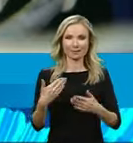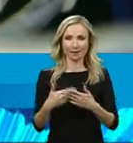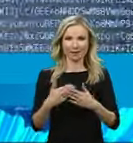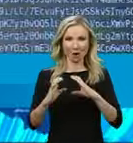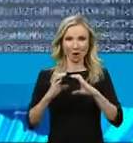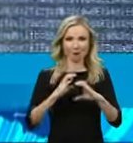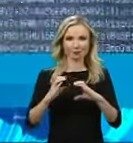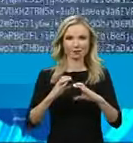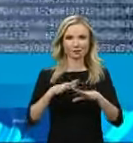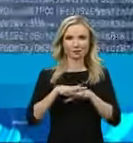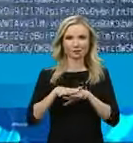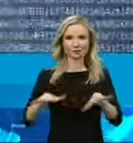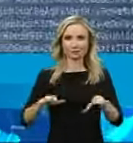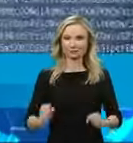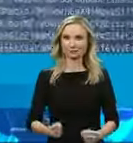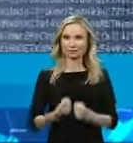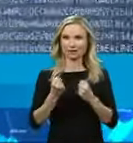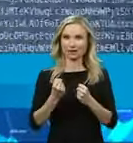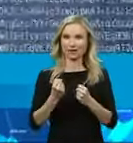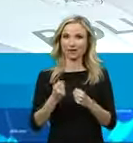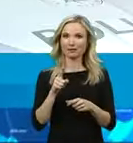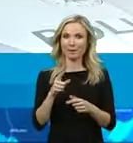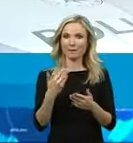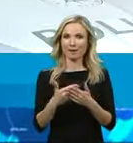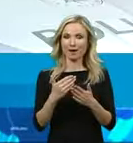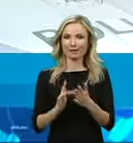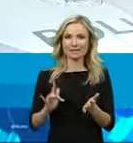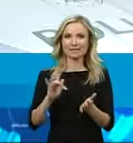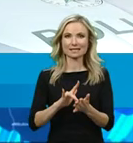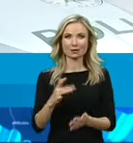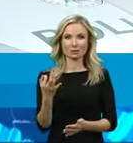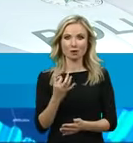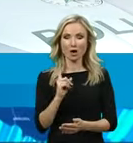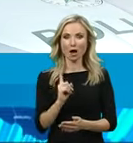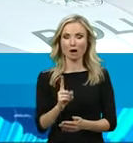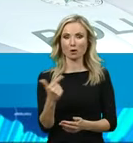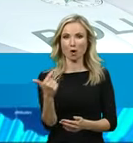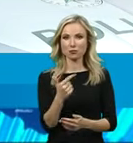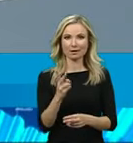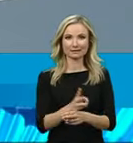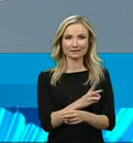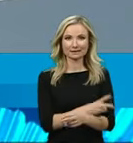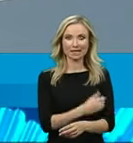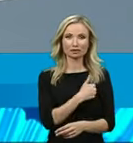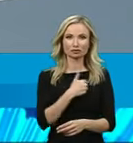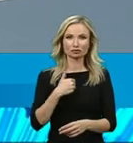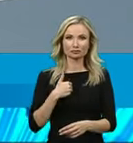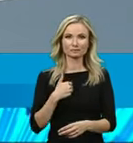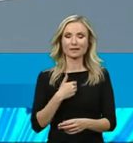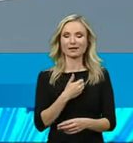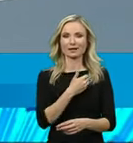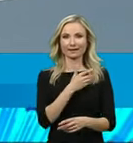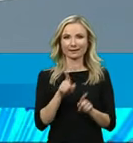tohoto projektu vznikla, tak vznikla právě za tím účelem, aby tyto dva partnerské státy, to znamená Česká a Polská republika, efektivně